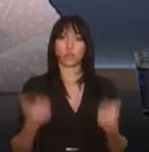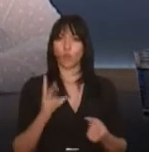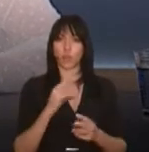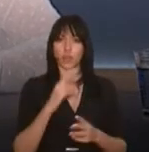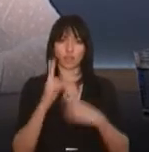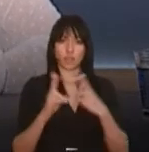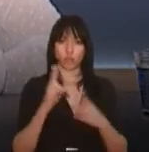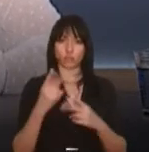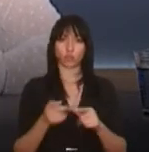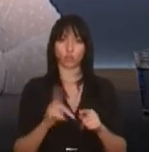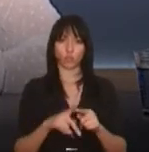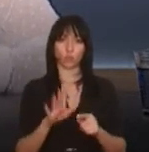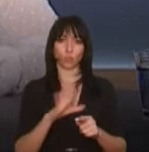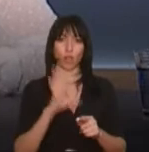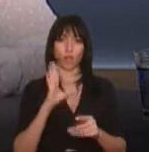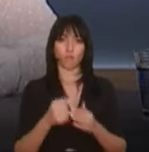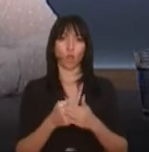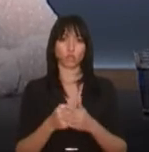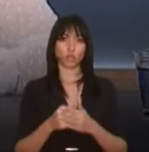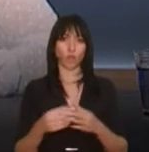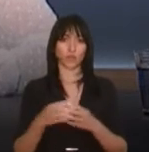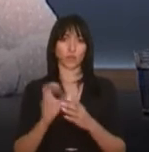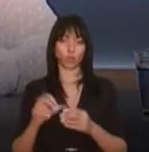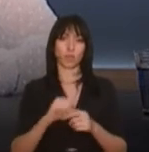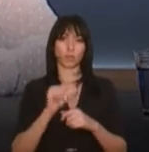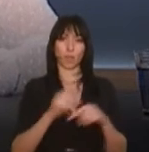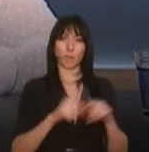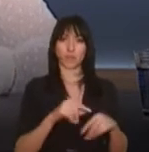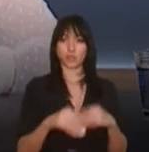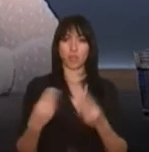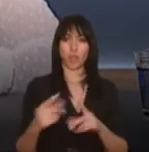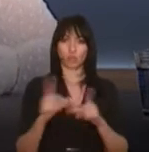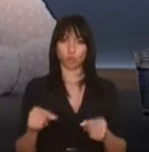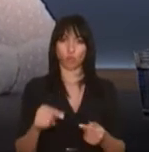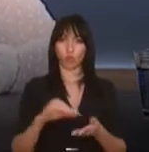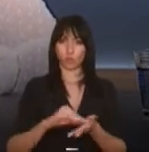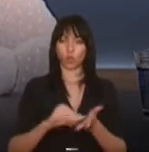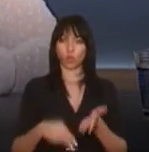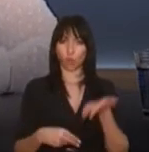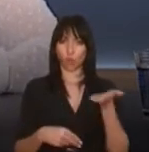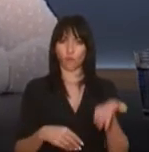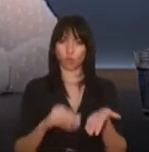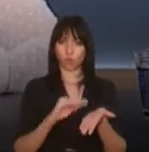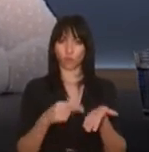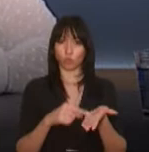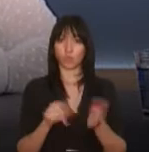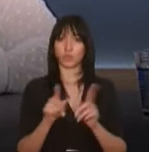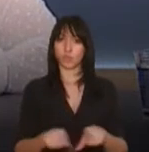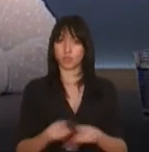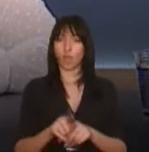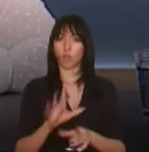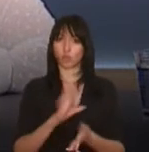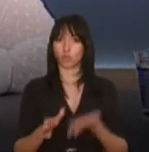тому перебувала в основній групі. Крім того, батьки надали школі відповідну довідку. В довідці також значилося,